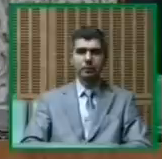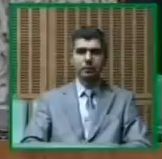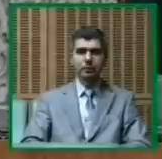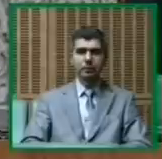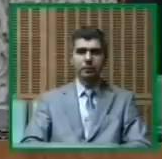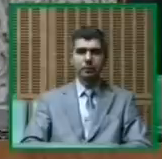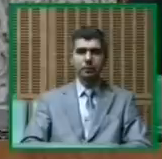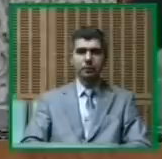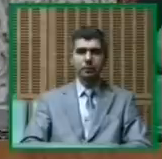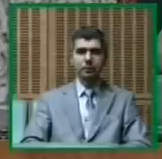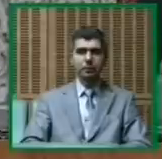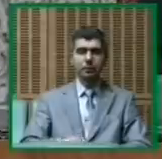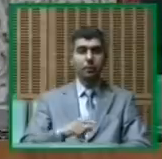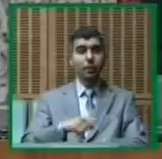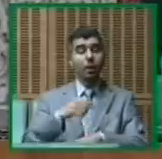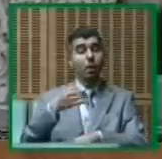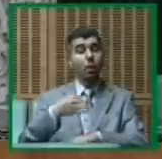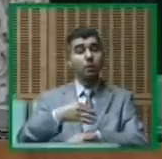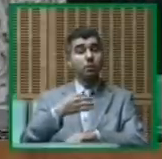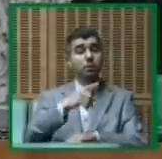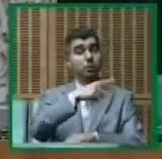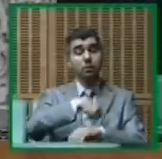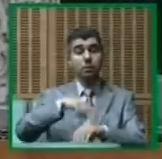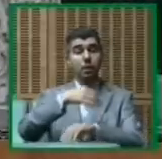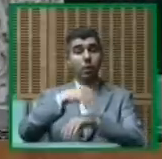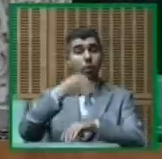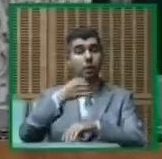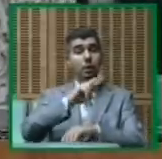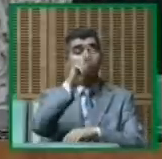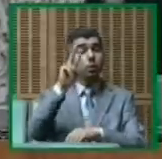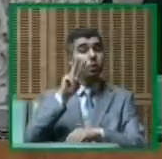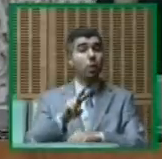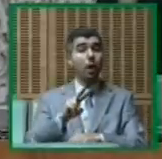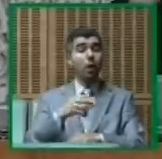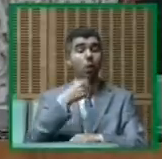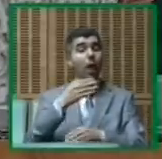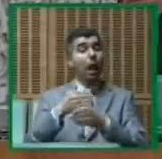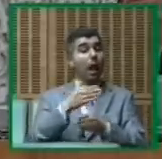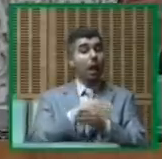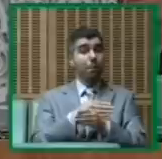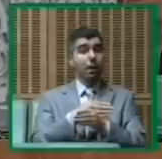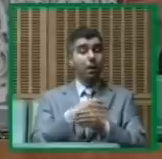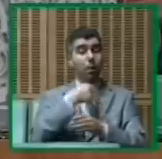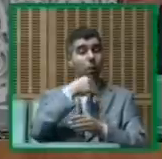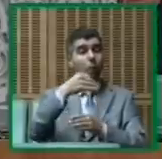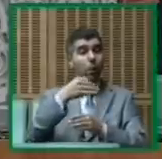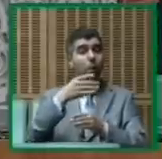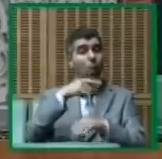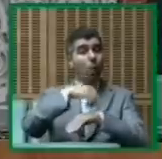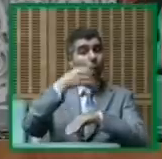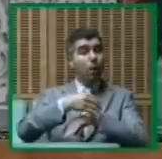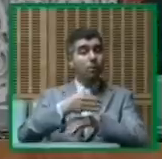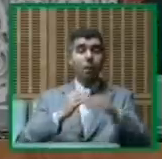التوقيت الجديد ما زال ما تستوعبش، ولكن اعلنا عنه في بدايه الجلسه ما كنتيش،